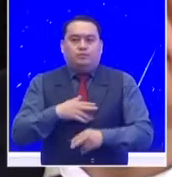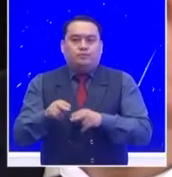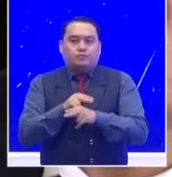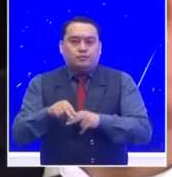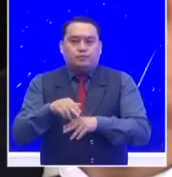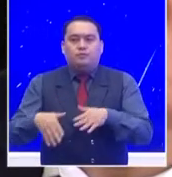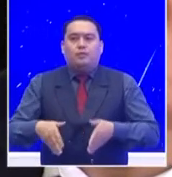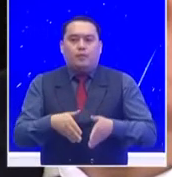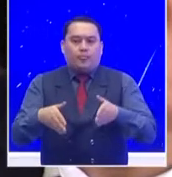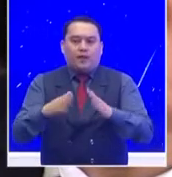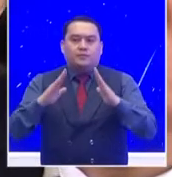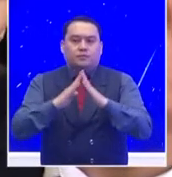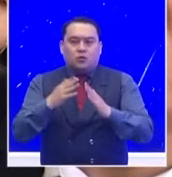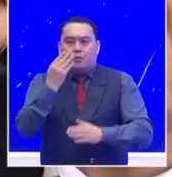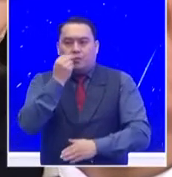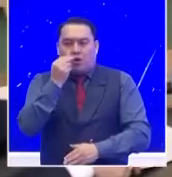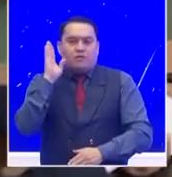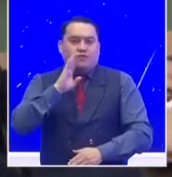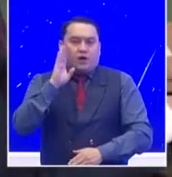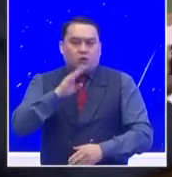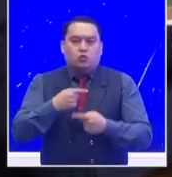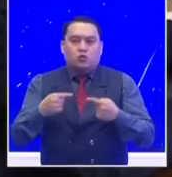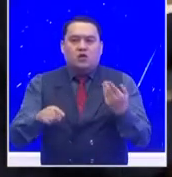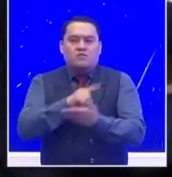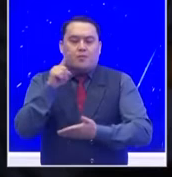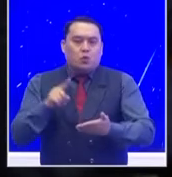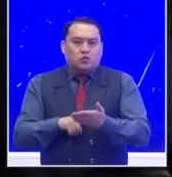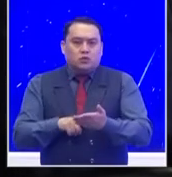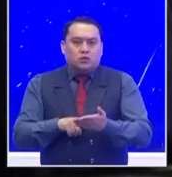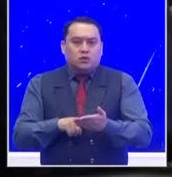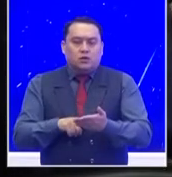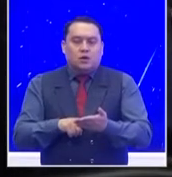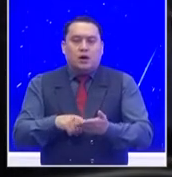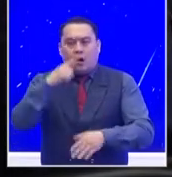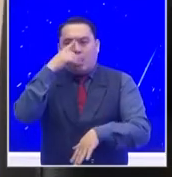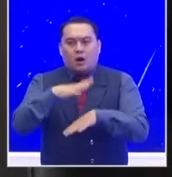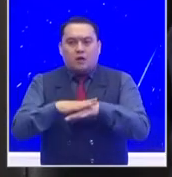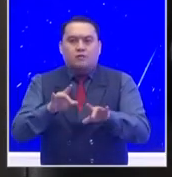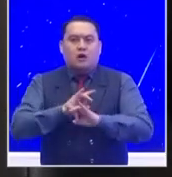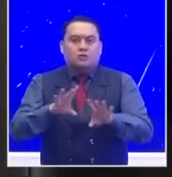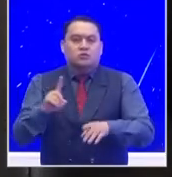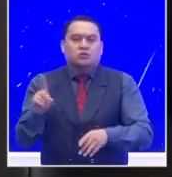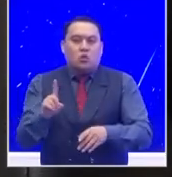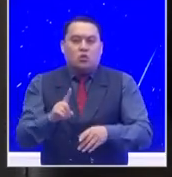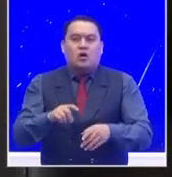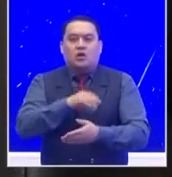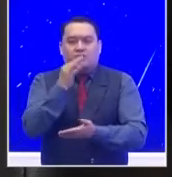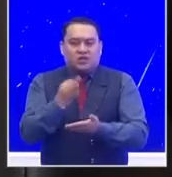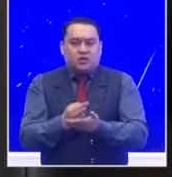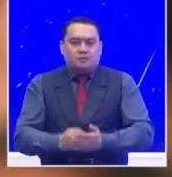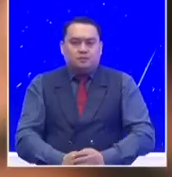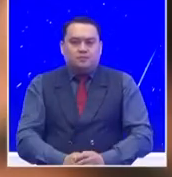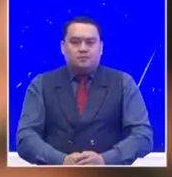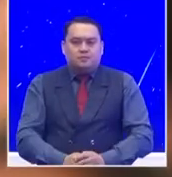дорог, обеспеченность жильем и питьевой водой и другие вопросы. На все вопросы Амандык Баталов и Багдат Карасаев дали исчерпывающие